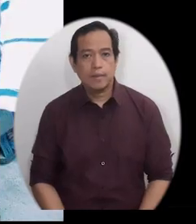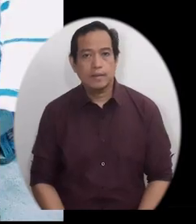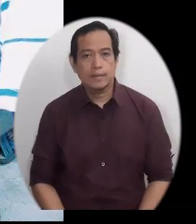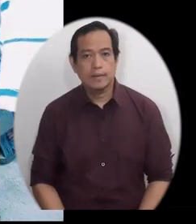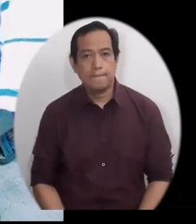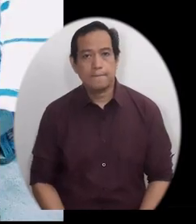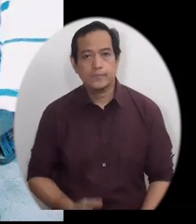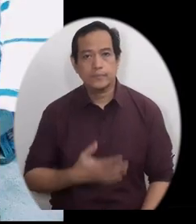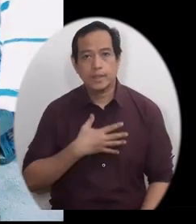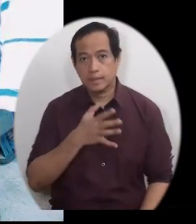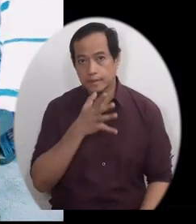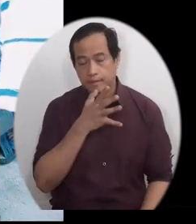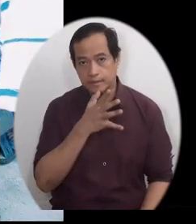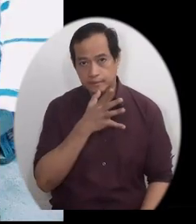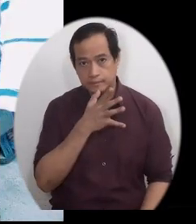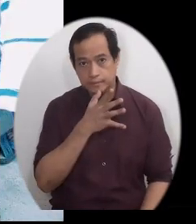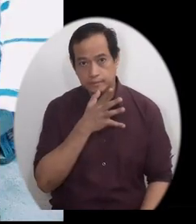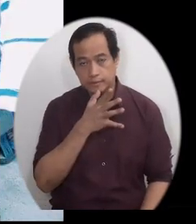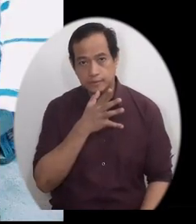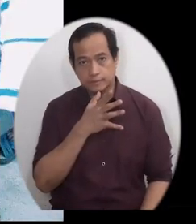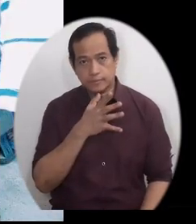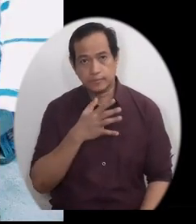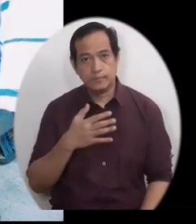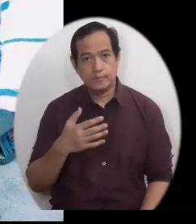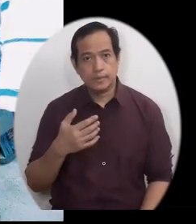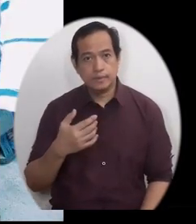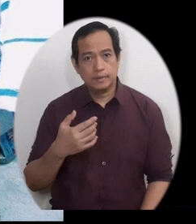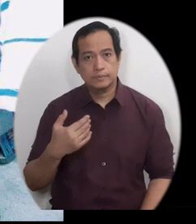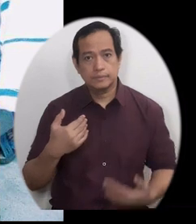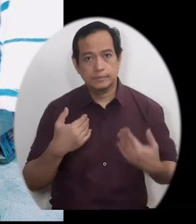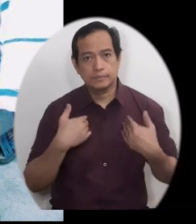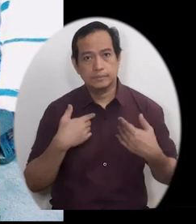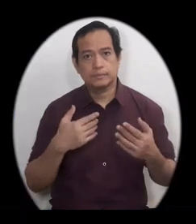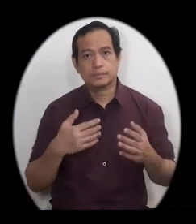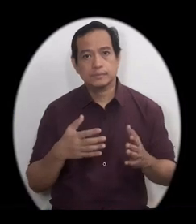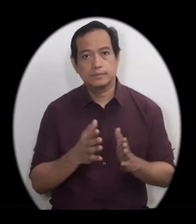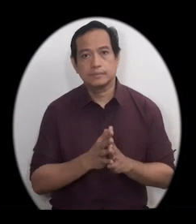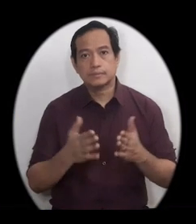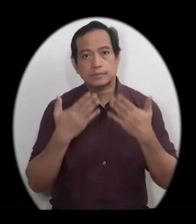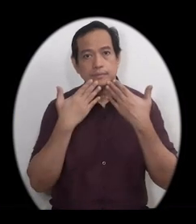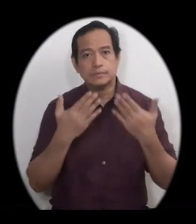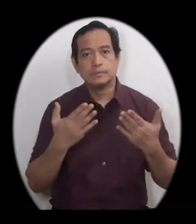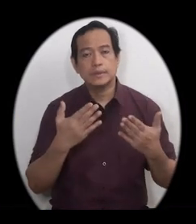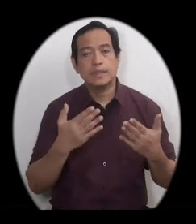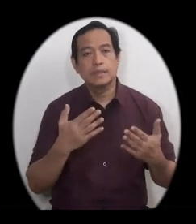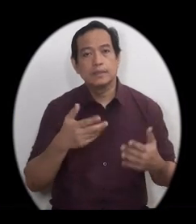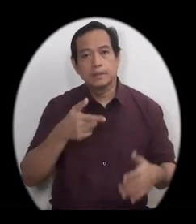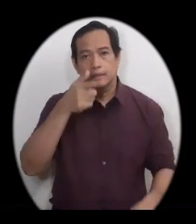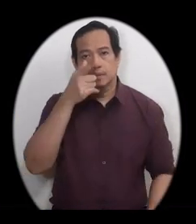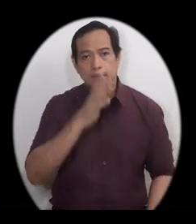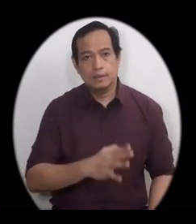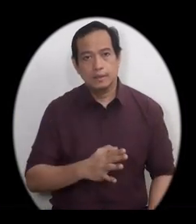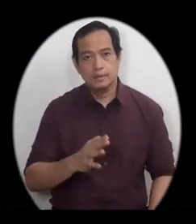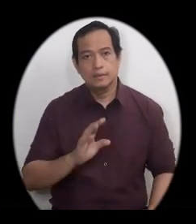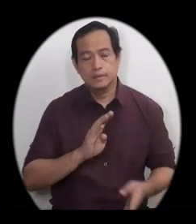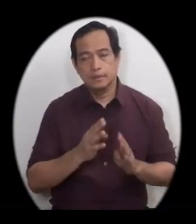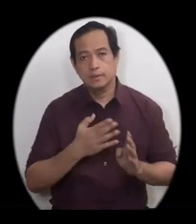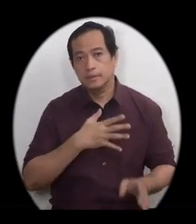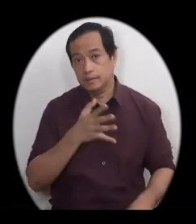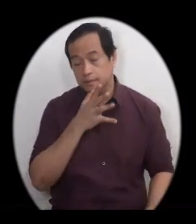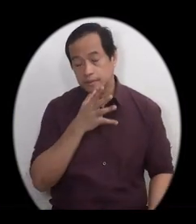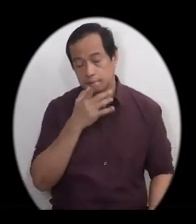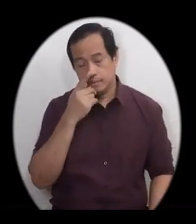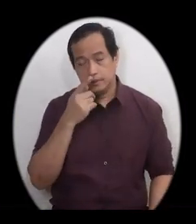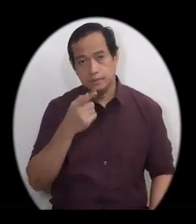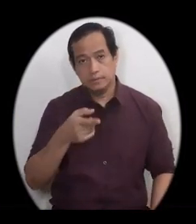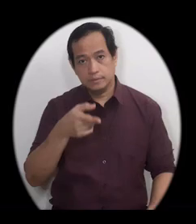Kasi mama, malaki yung pasasalamat ko sa Diyos na siya yung naging mama ko, na siya yung binigay